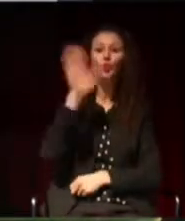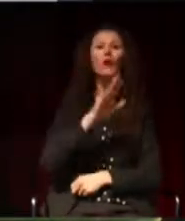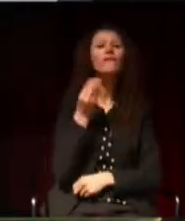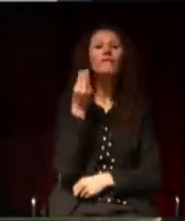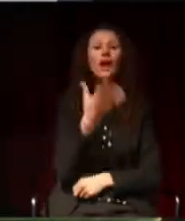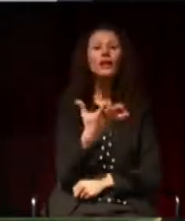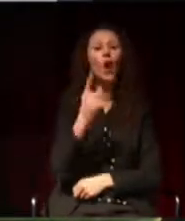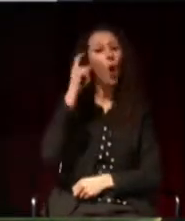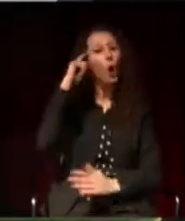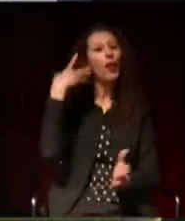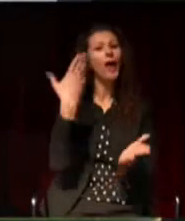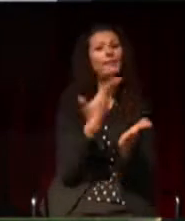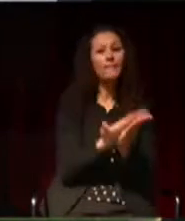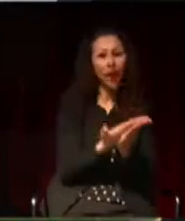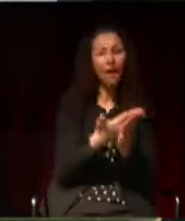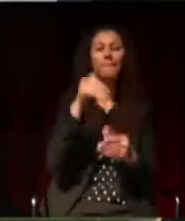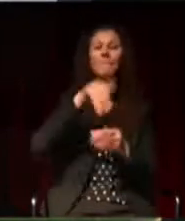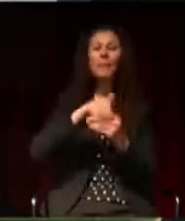verdiği önergeyle